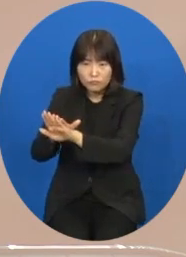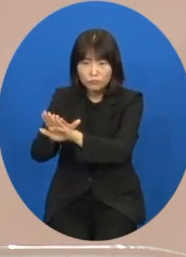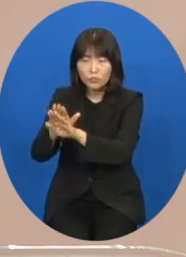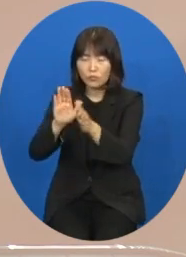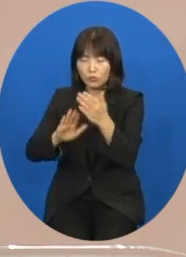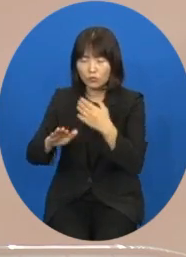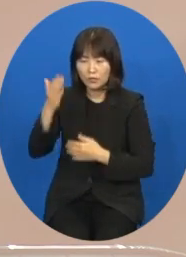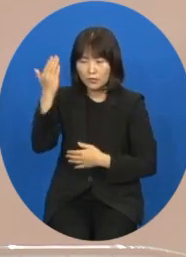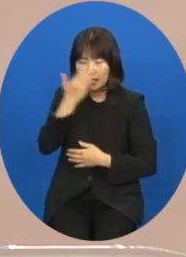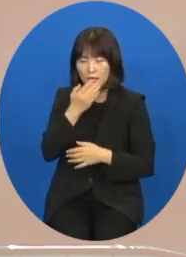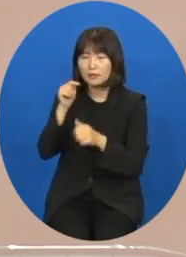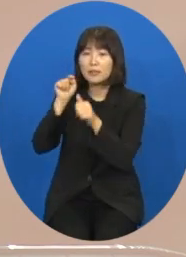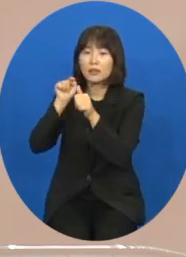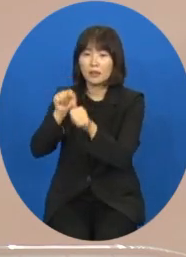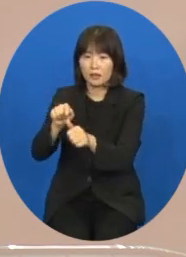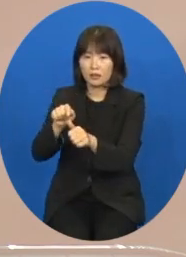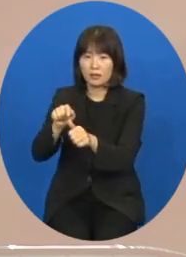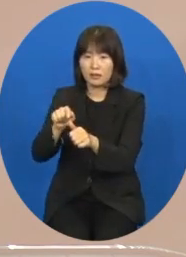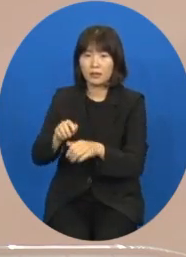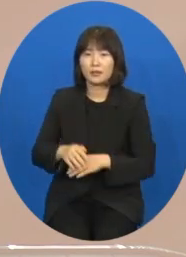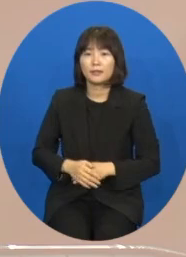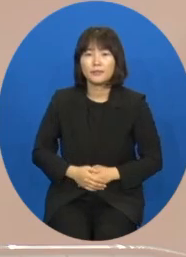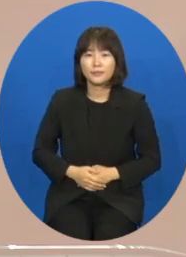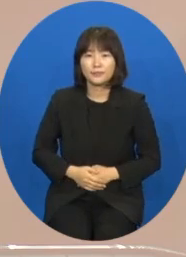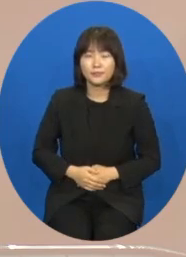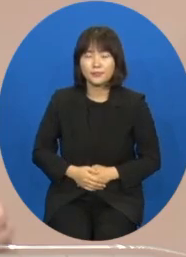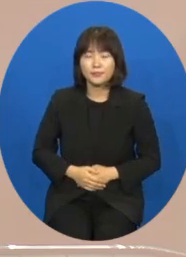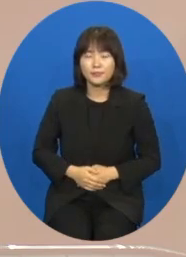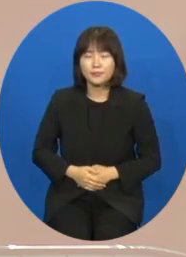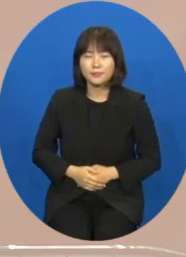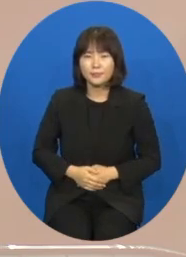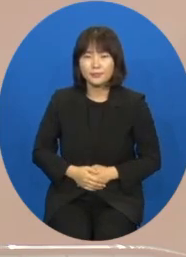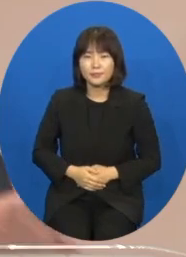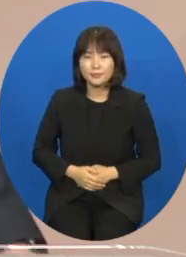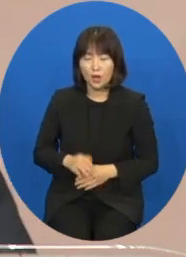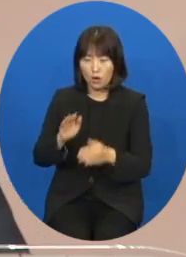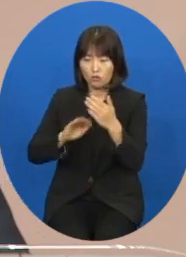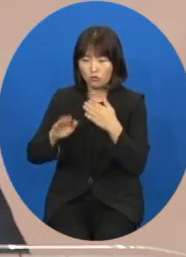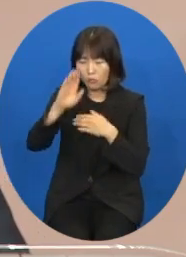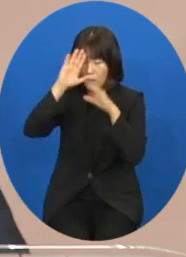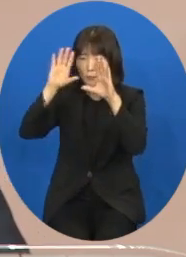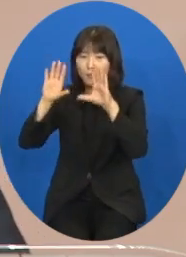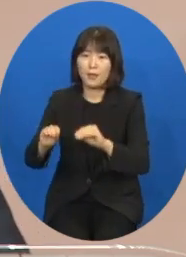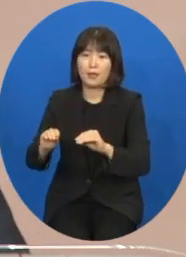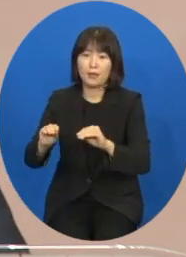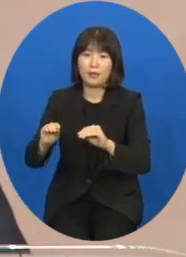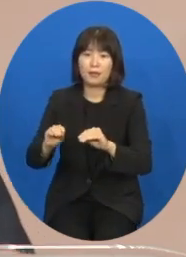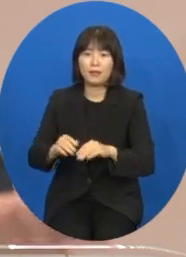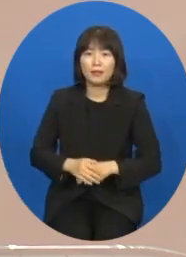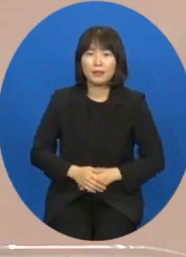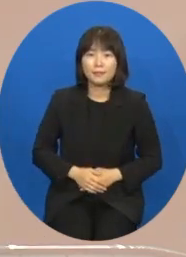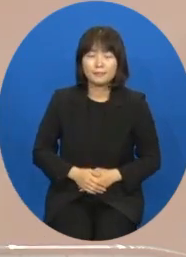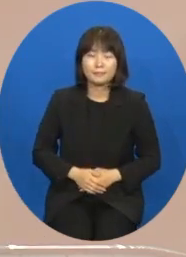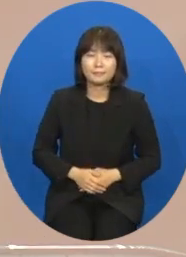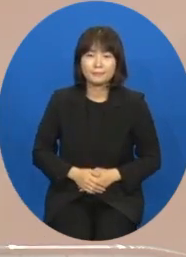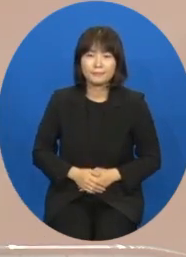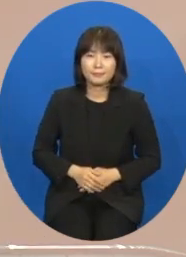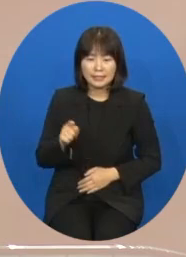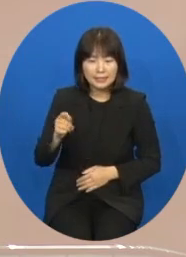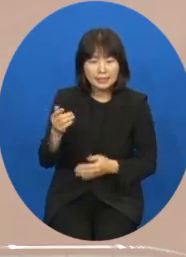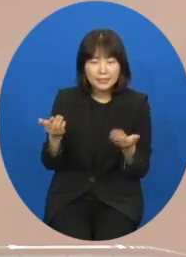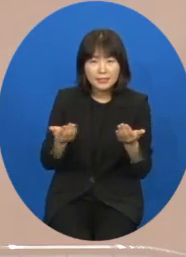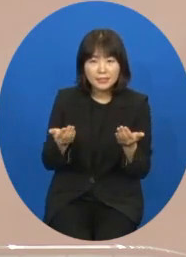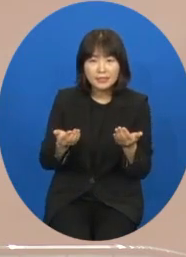깨끗함을 받으라. 내가 원하노니 깨끗함을 받으라. 그렇게 하셔서 깨끗하게 고쳐주셨다는 겁니다. 여러분 이